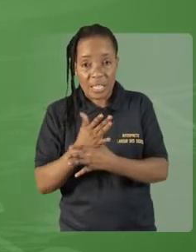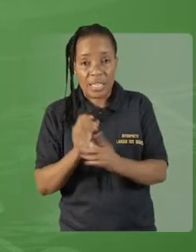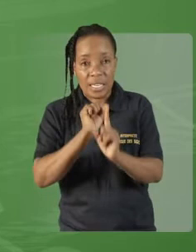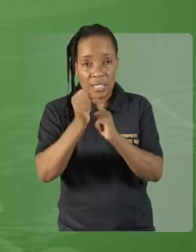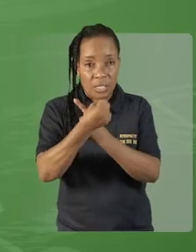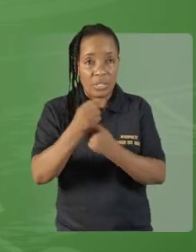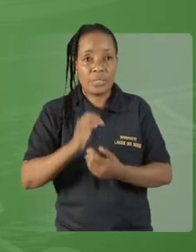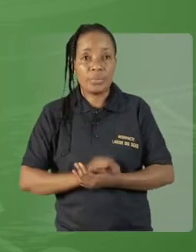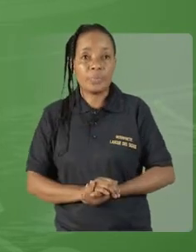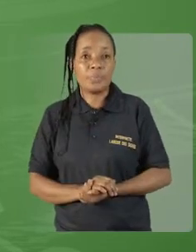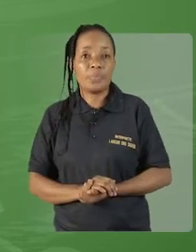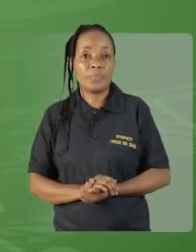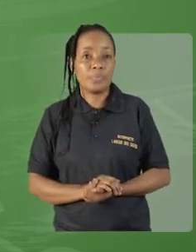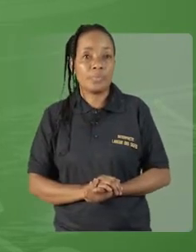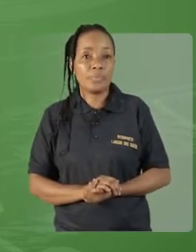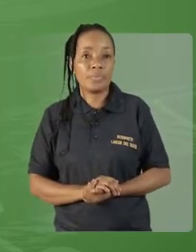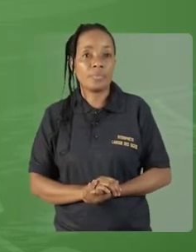phénomènes.